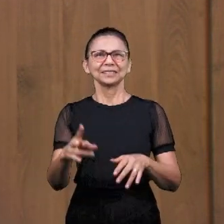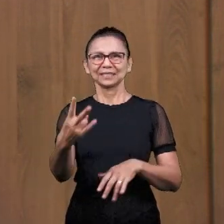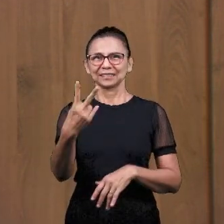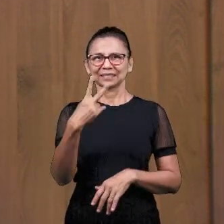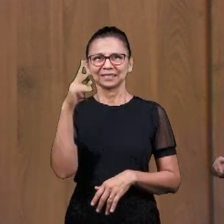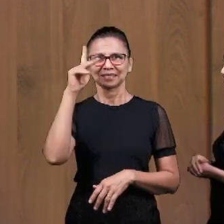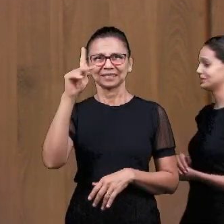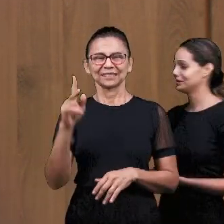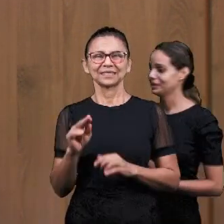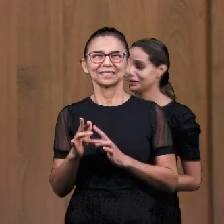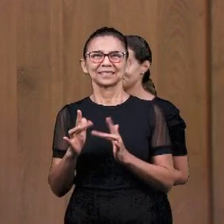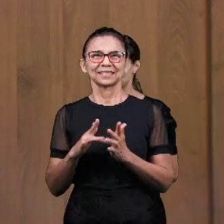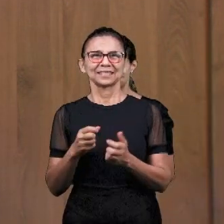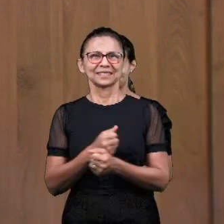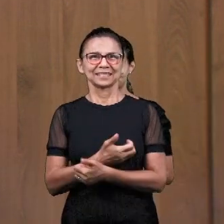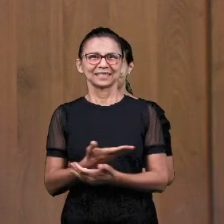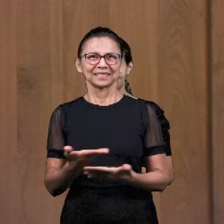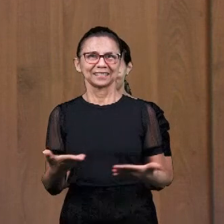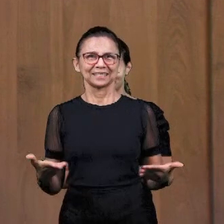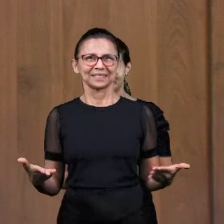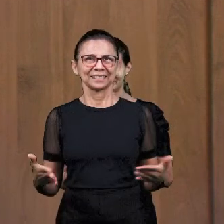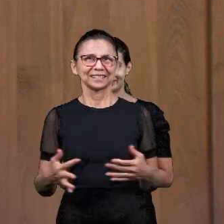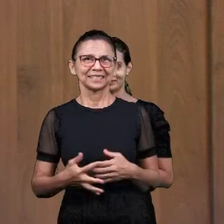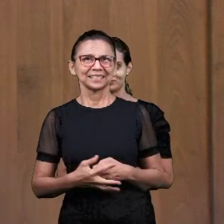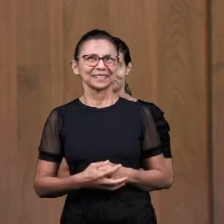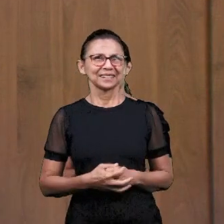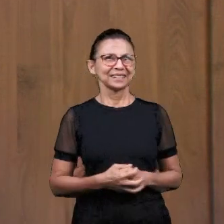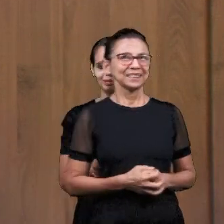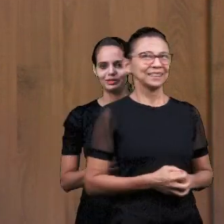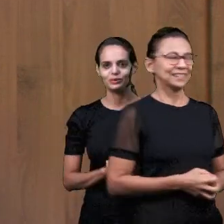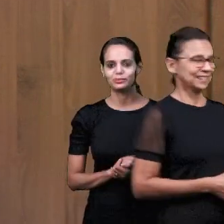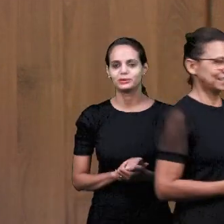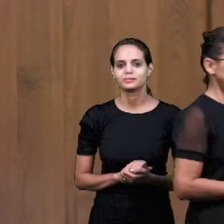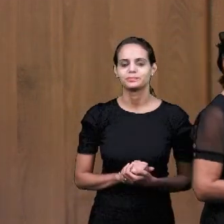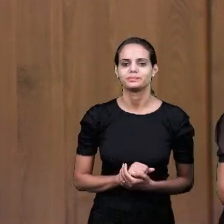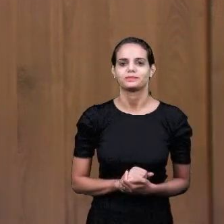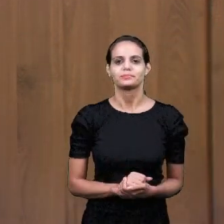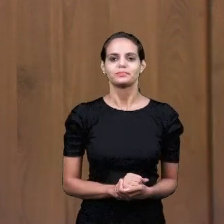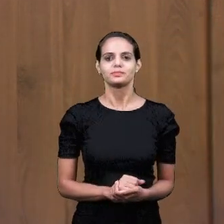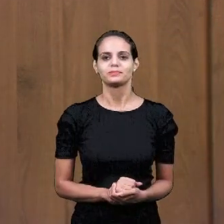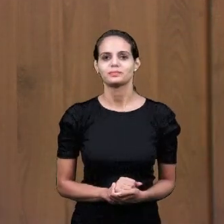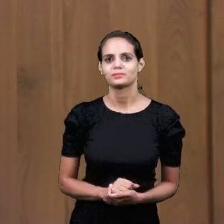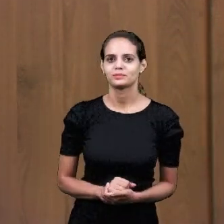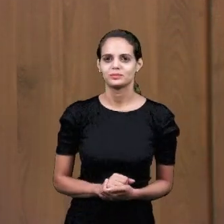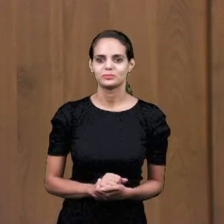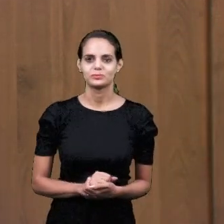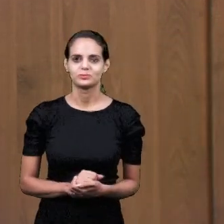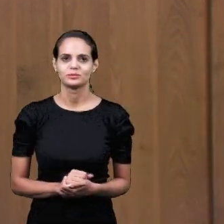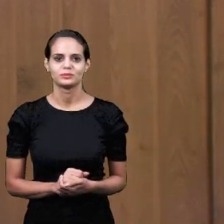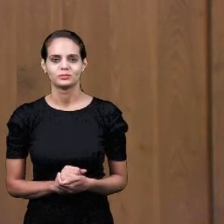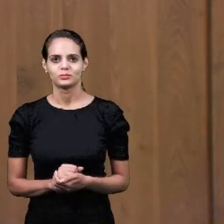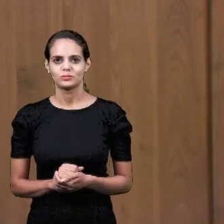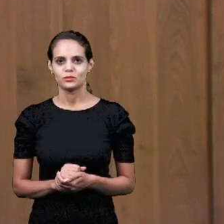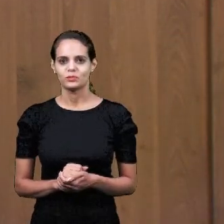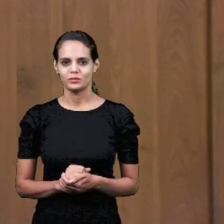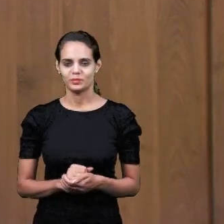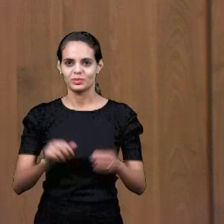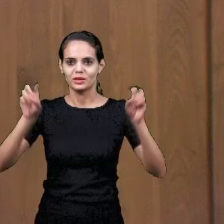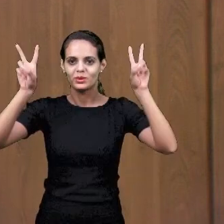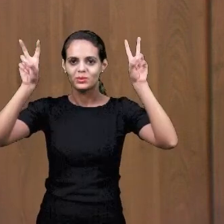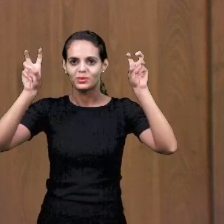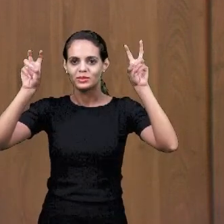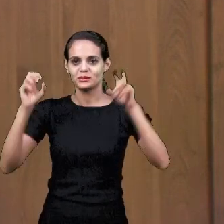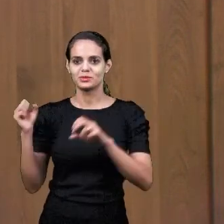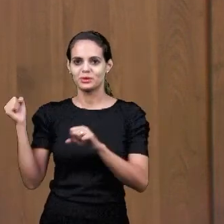Jésus. La thématique, notre thématique d'étude, c'est le pouvoir de Dieu dans la vie de Joseph. Et dans